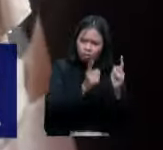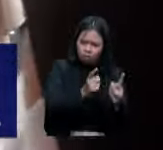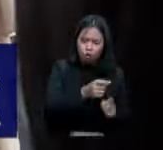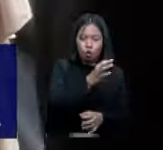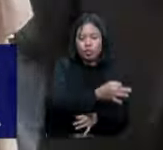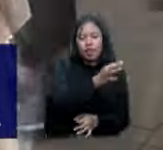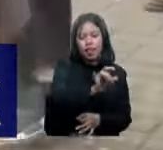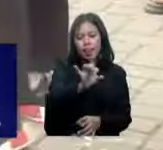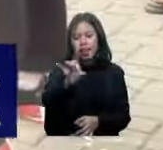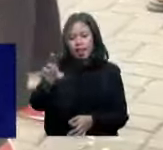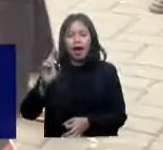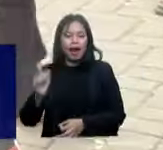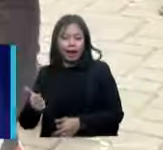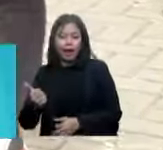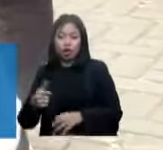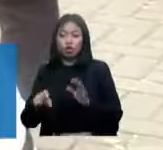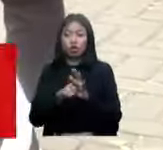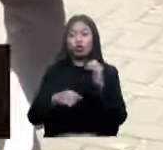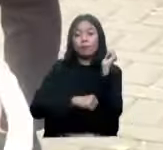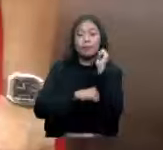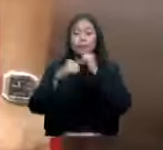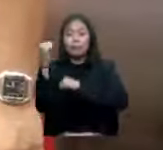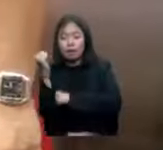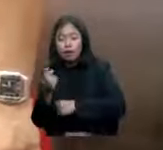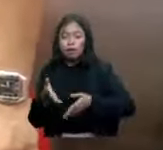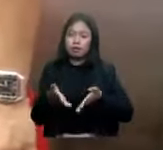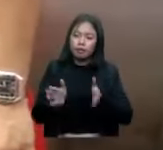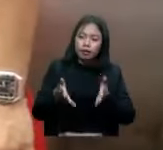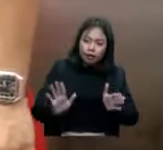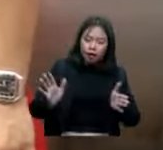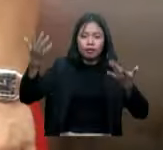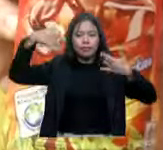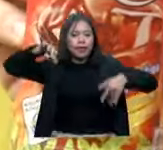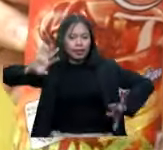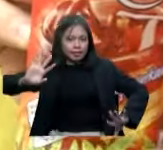seperti Palembang, Medan, dan Bali. Tim Liputan melaporkan.